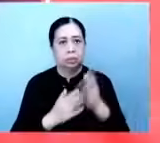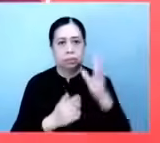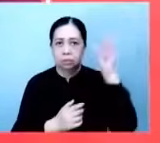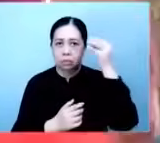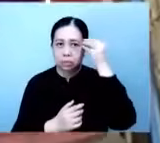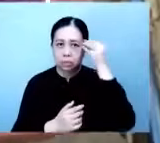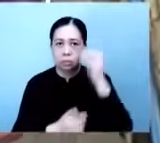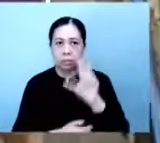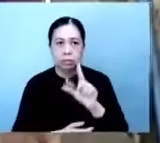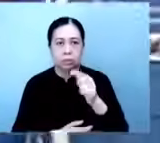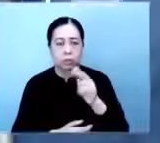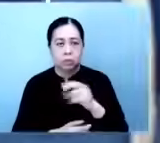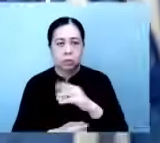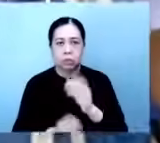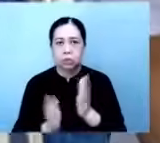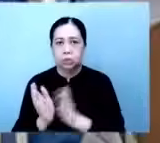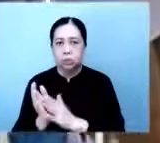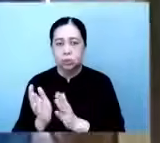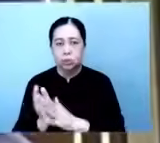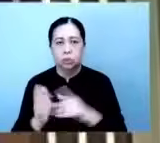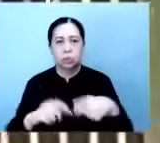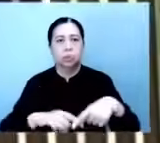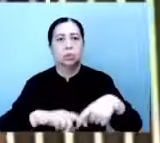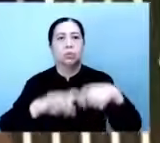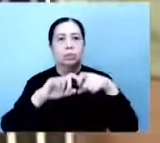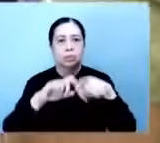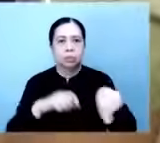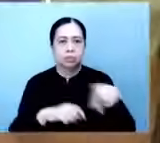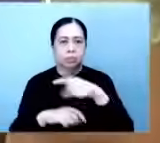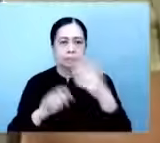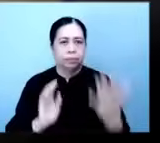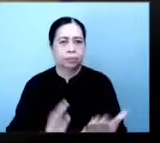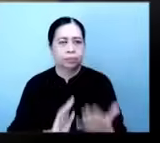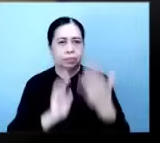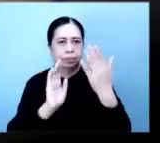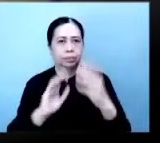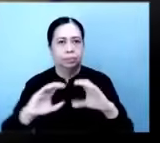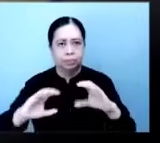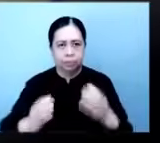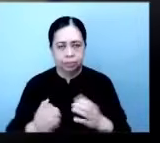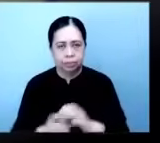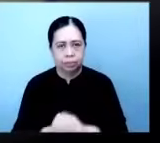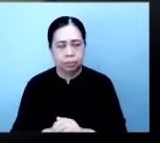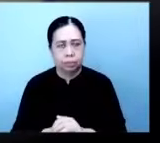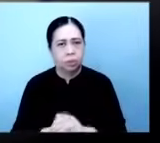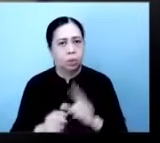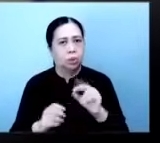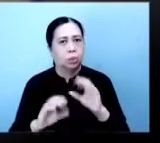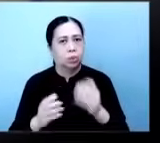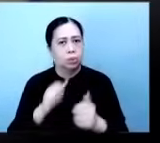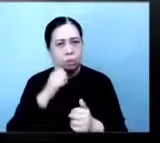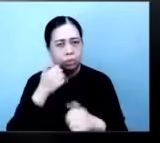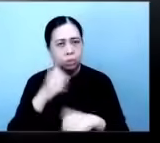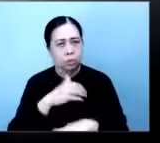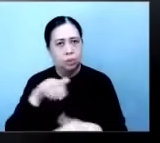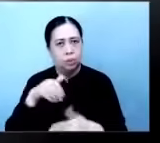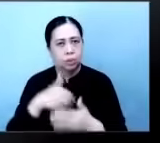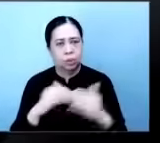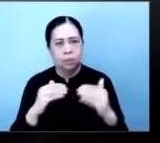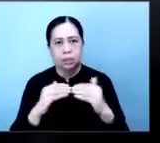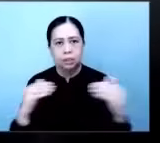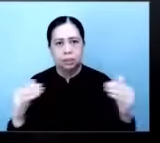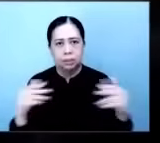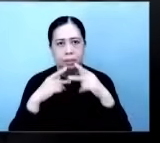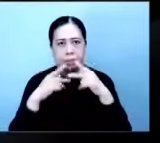at mga paaralan ng suspensyon ng face-to-face classes. Walang pasok bukas sa lahat ng antas sa public